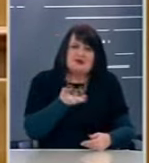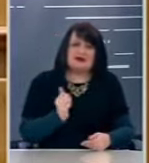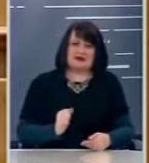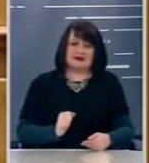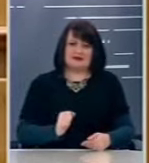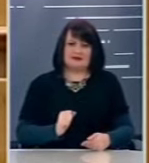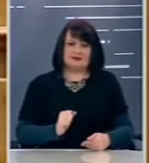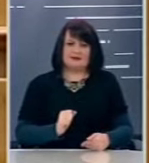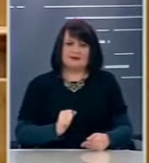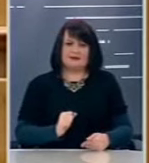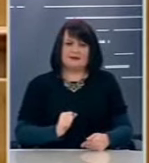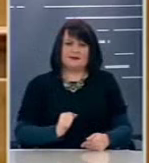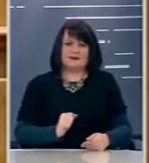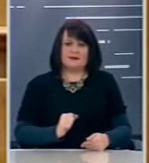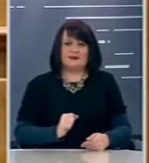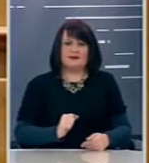είπατε